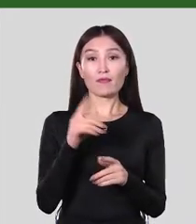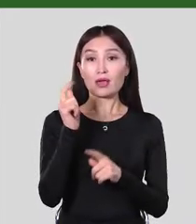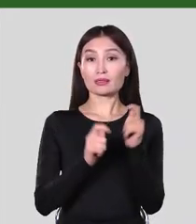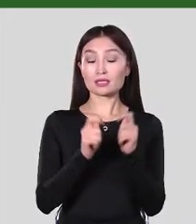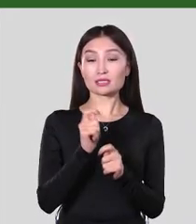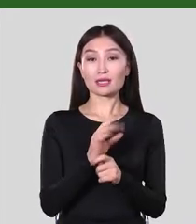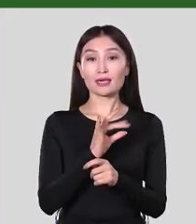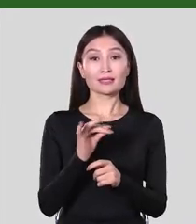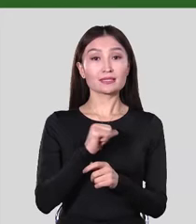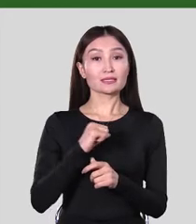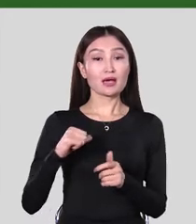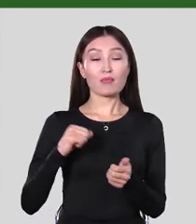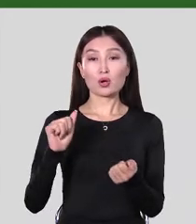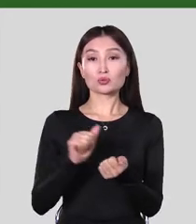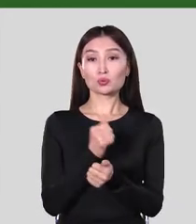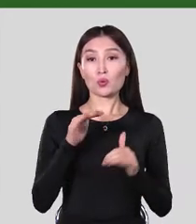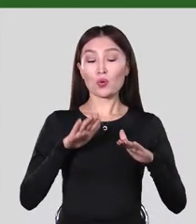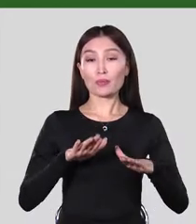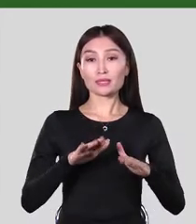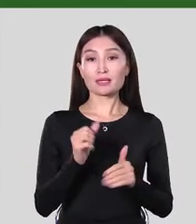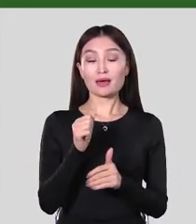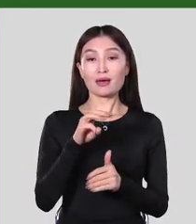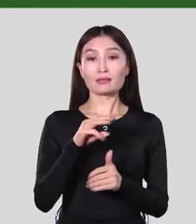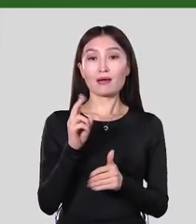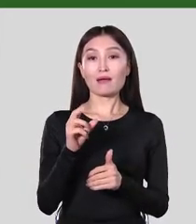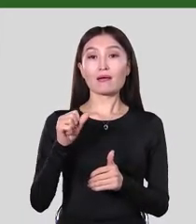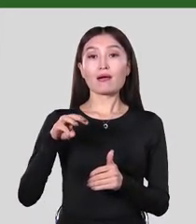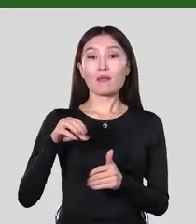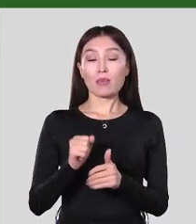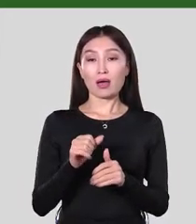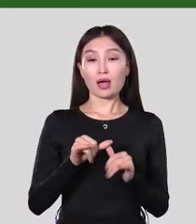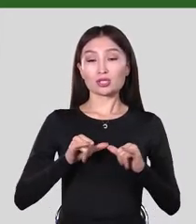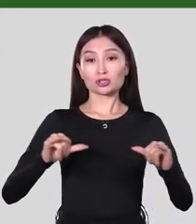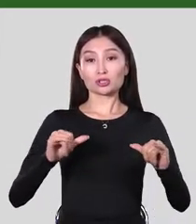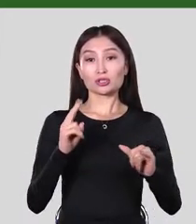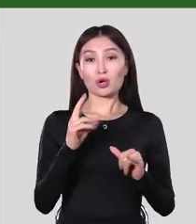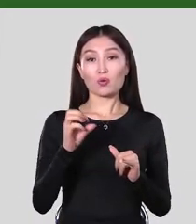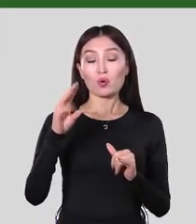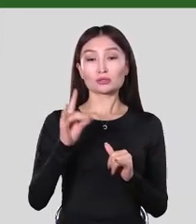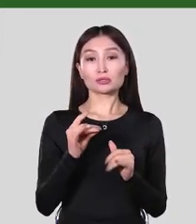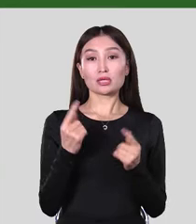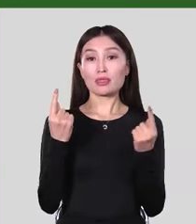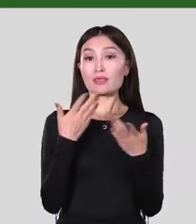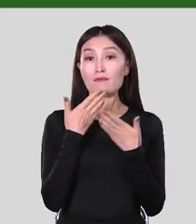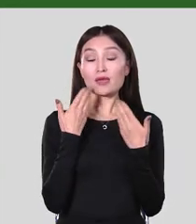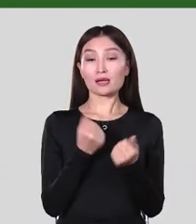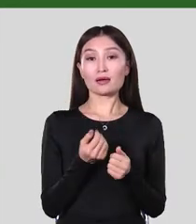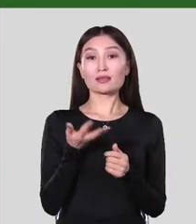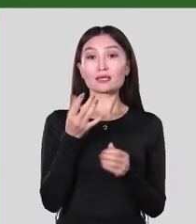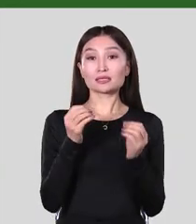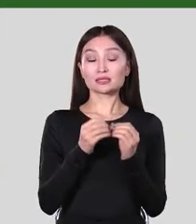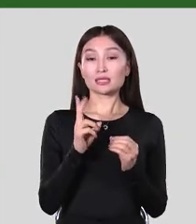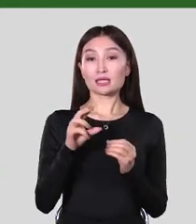дождей и самое сухое место – Атакама. Ширина косты невелика – несколько десятков